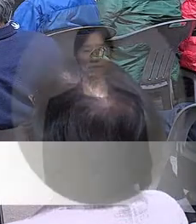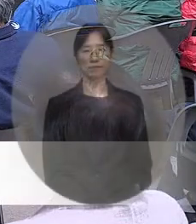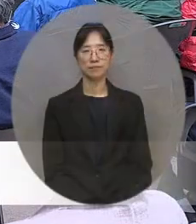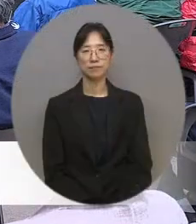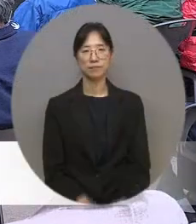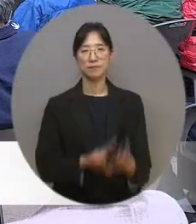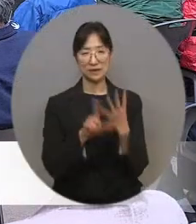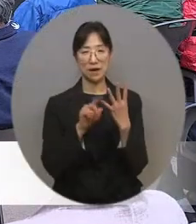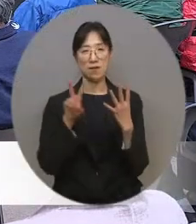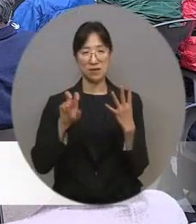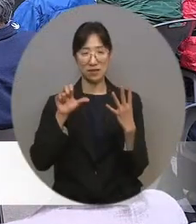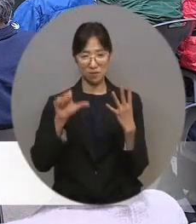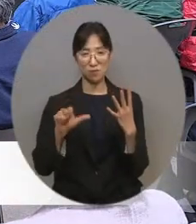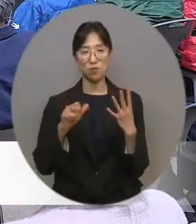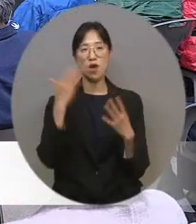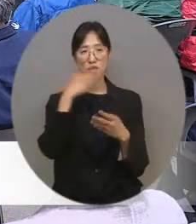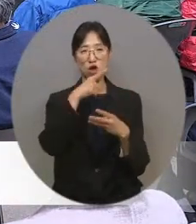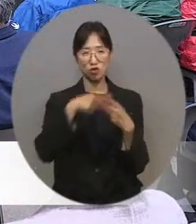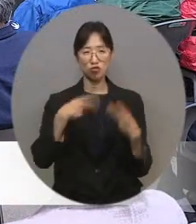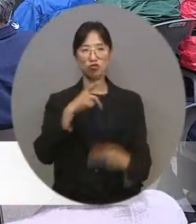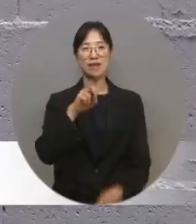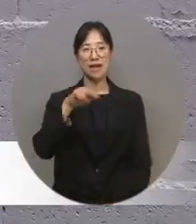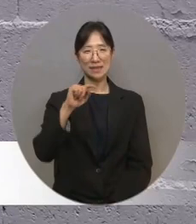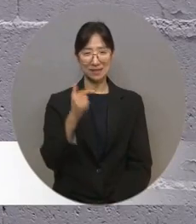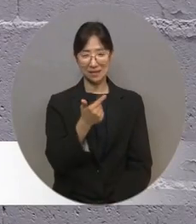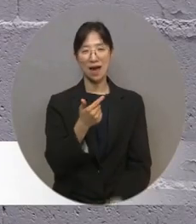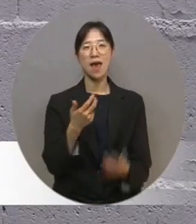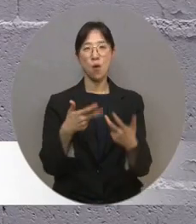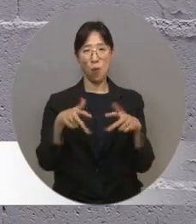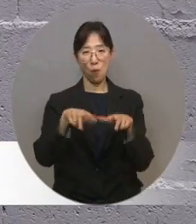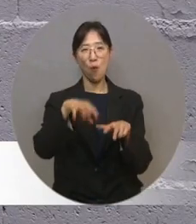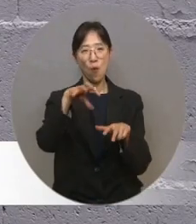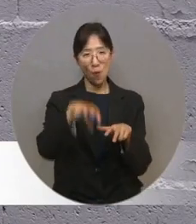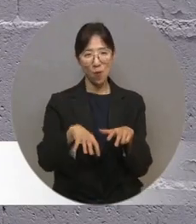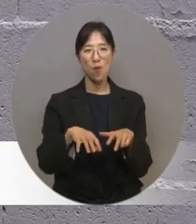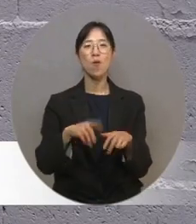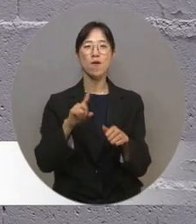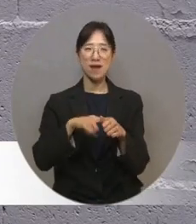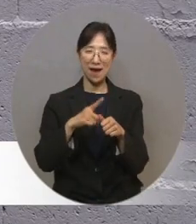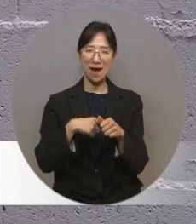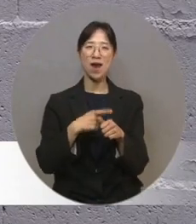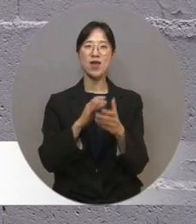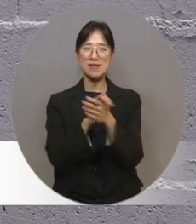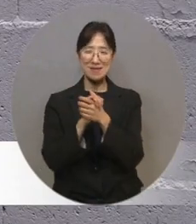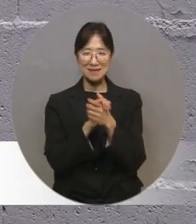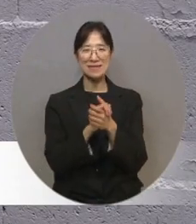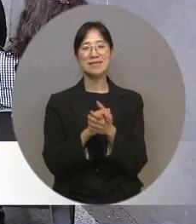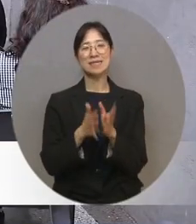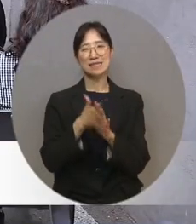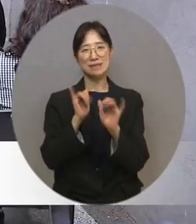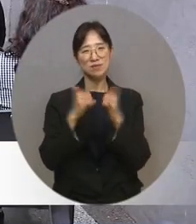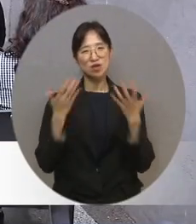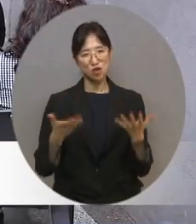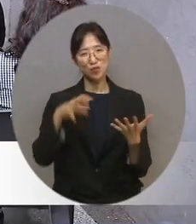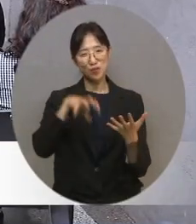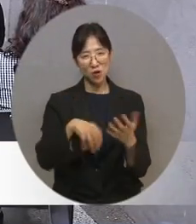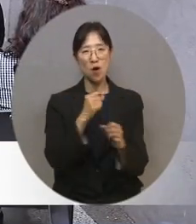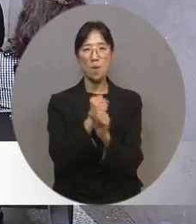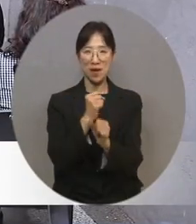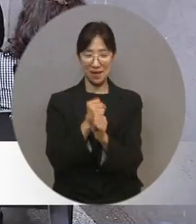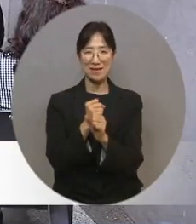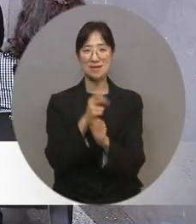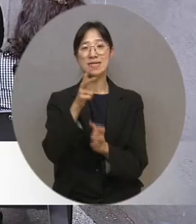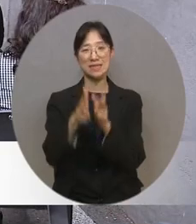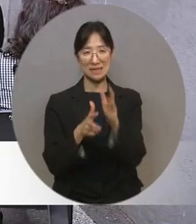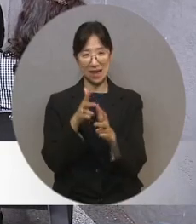25일 충북 청주시 당산공원에서 자연친화적인 시민쉼터 조성을 목표로 시작한 당산공원 친수공간